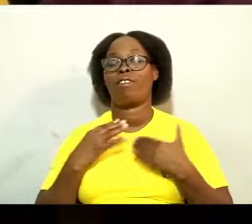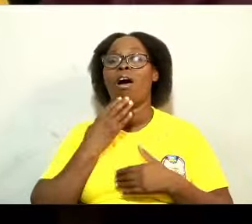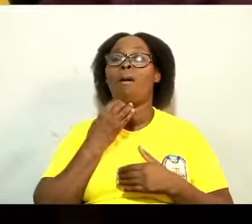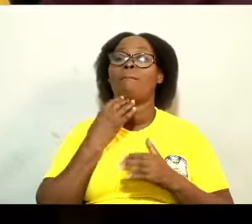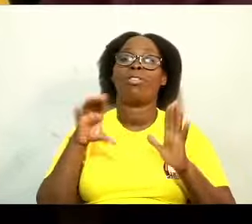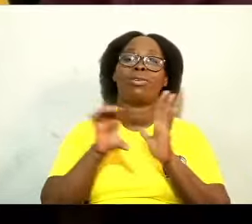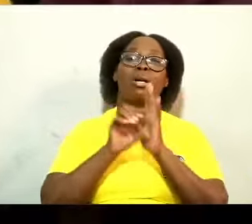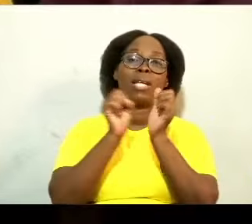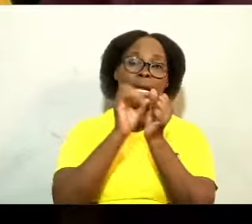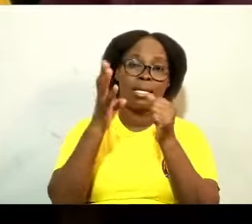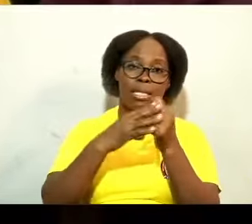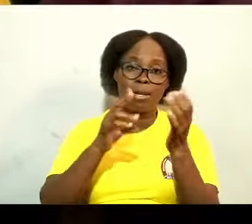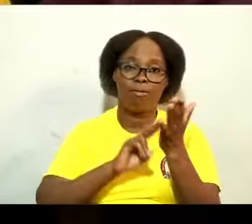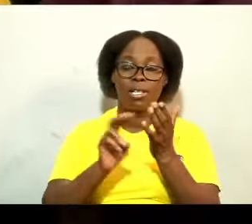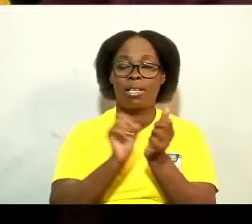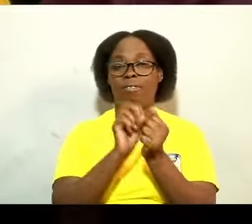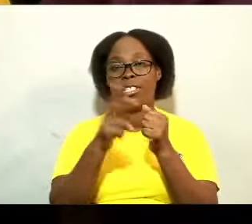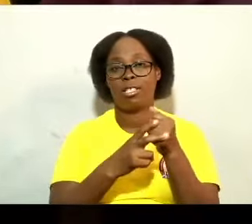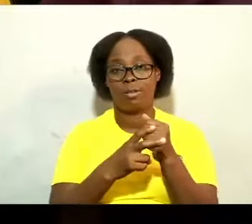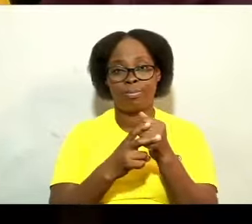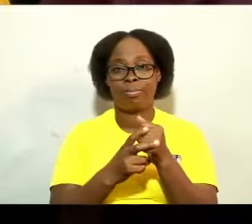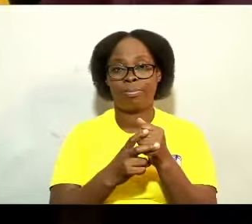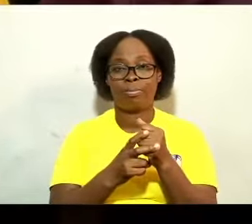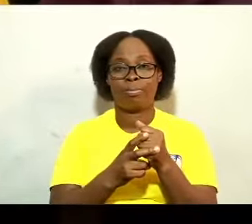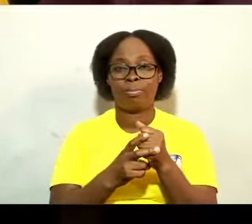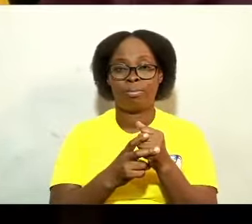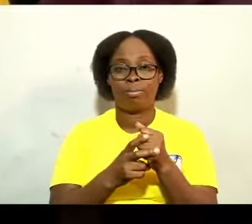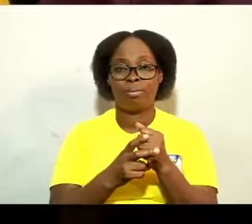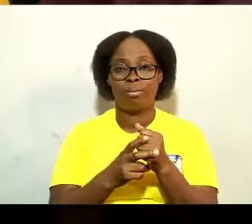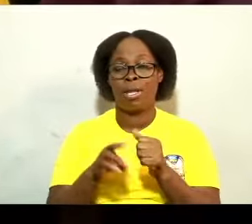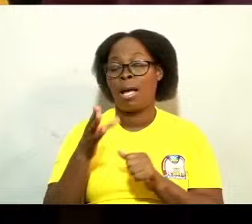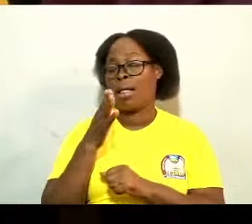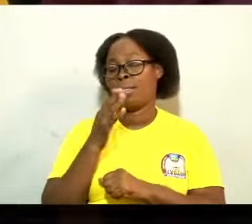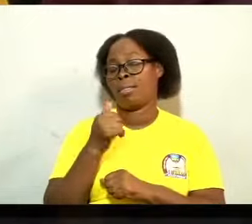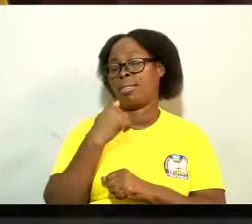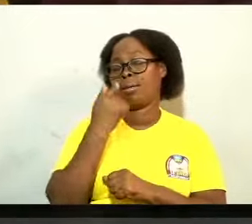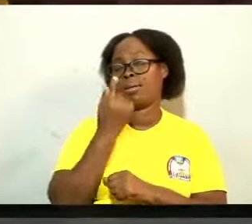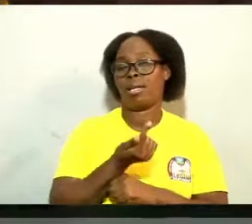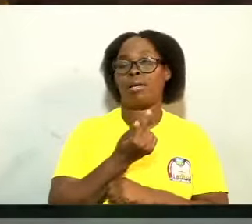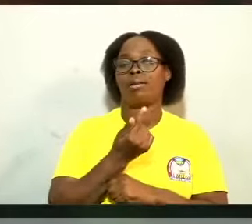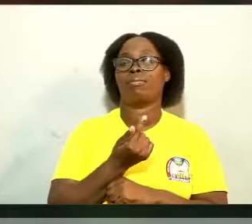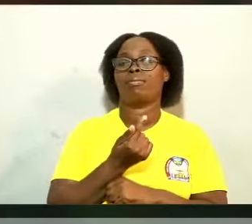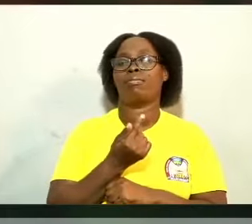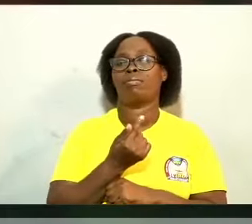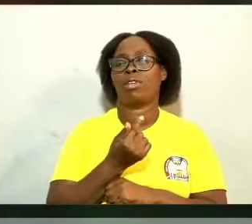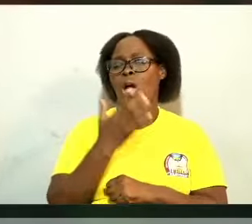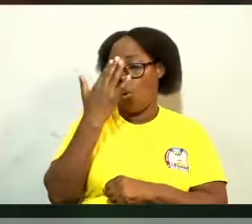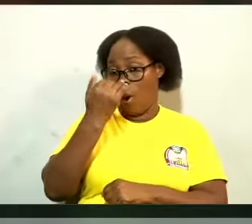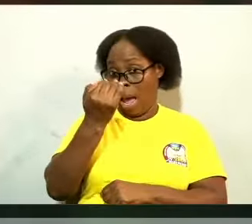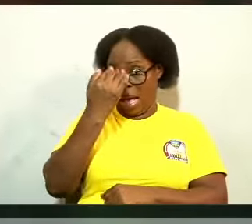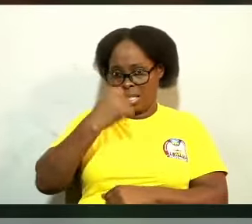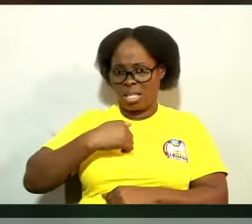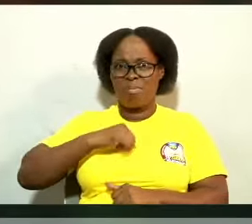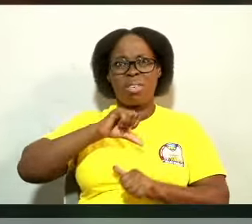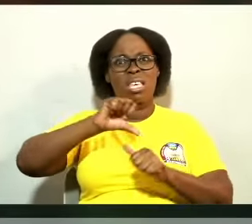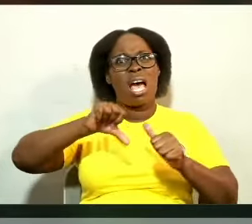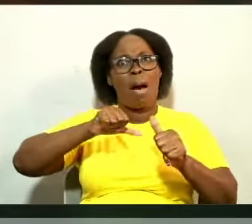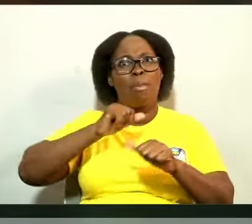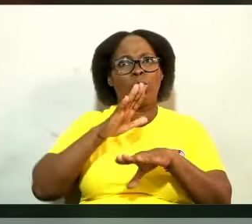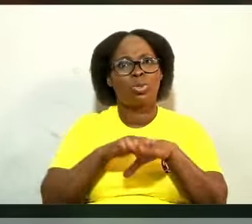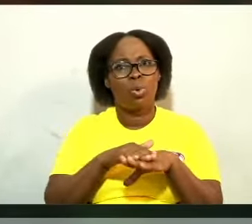Mathayo 19 fungu la 17 akamwambia, kwani kuniuliza habari za